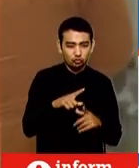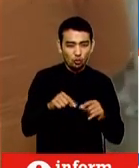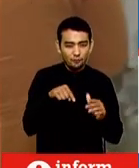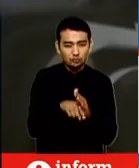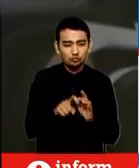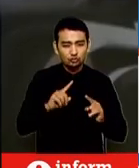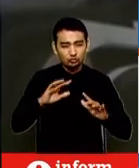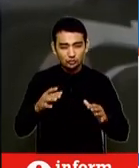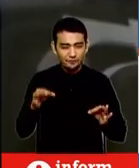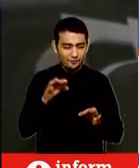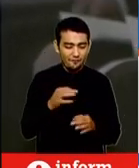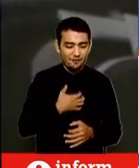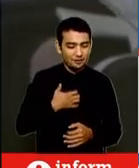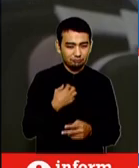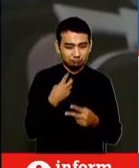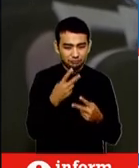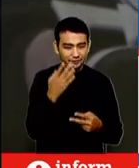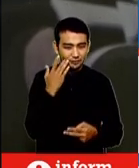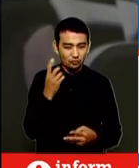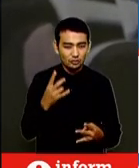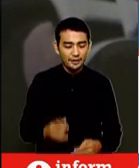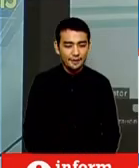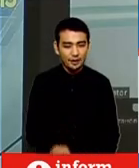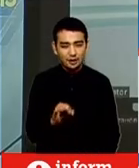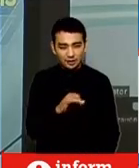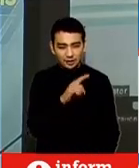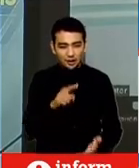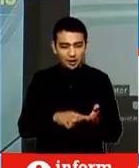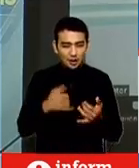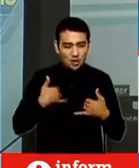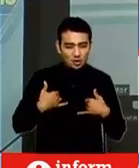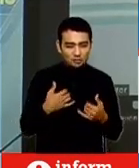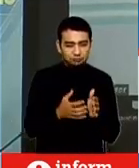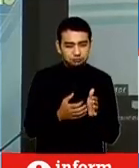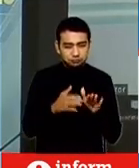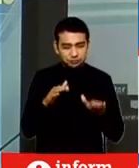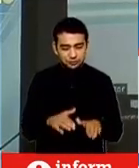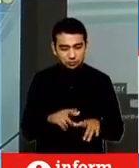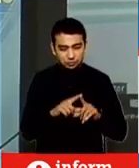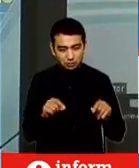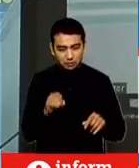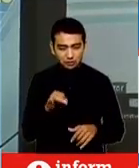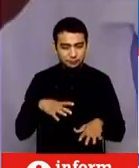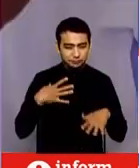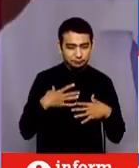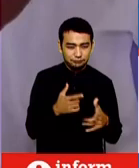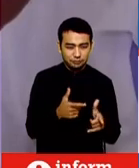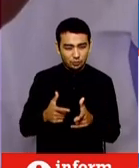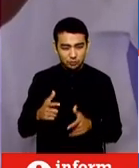школы. Также на встрече поднимали вопросы аттестации учителей, дефицита мест в школах и профессиональной подготовки